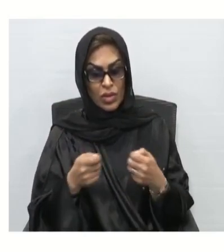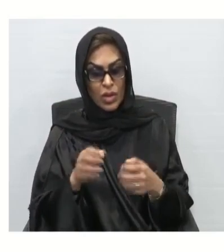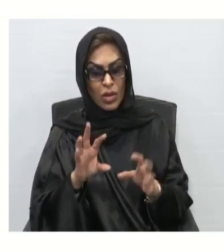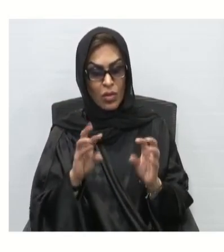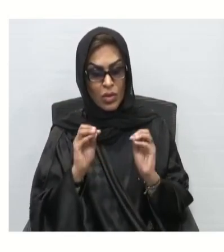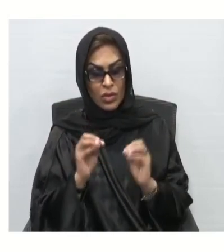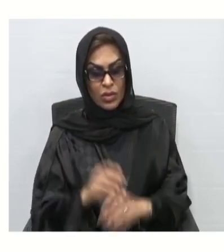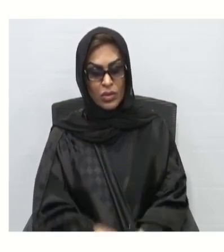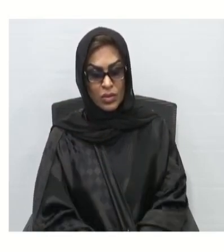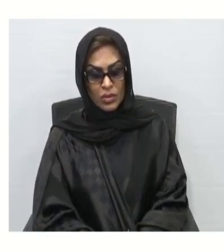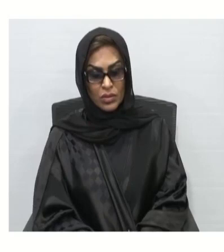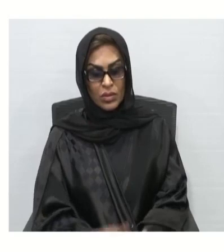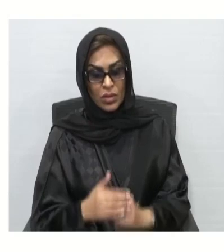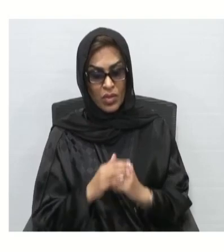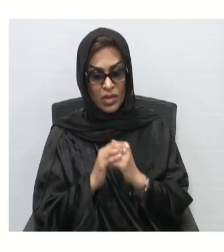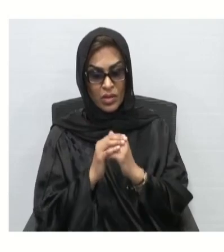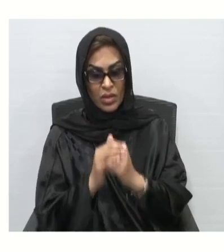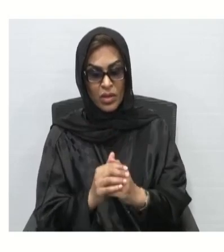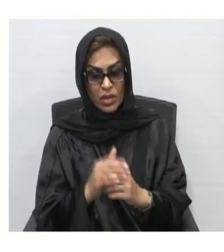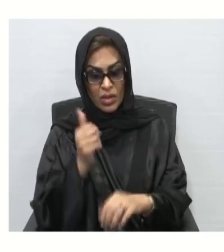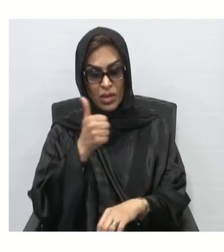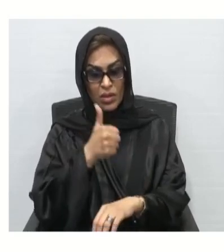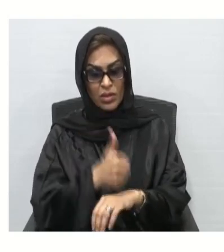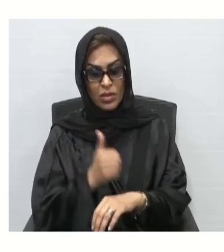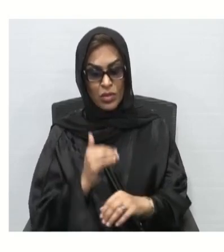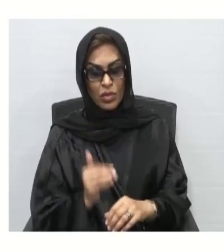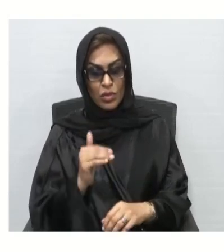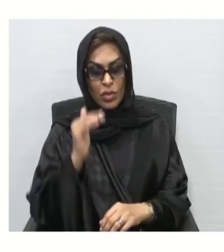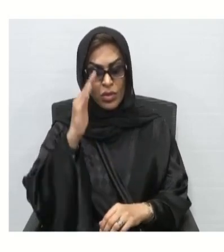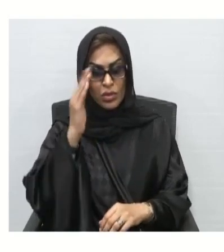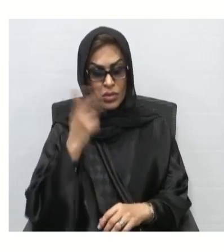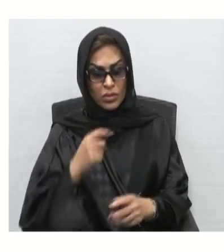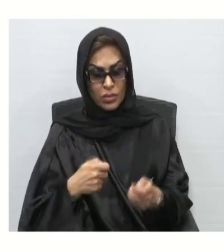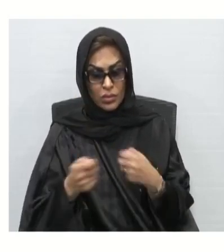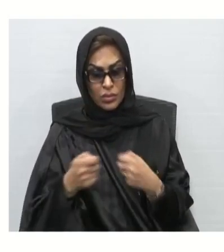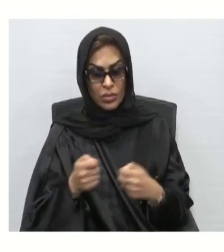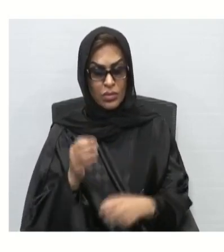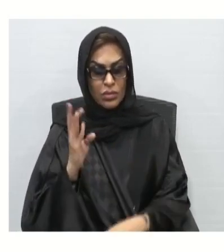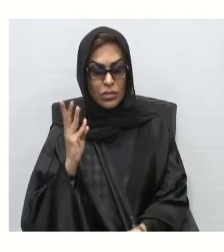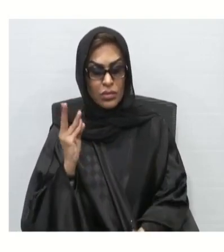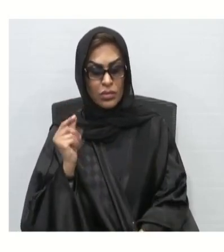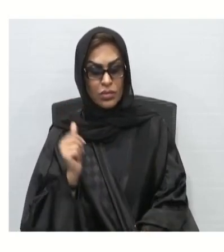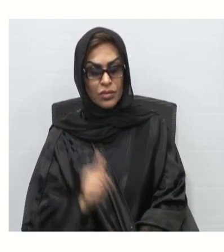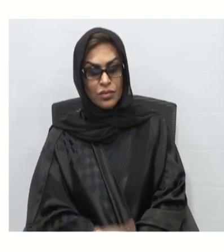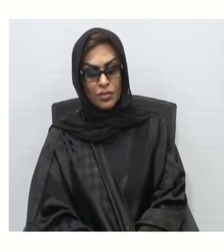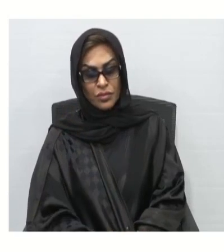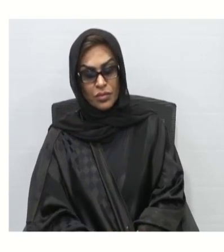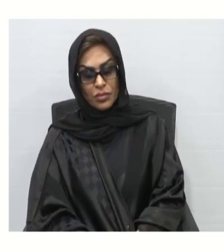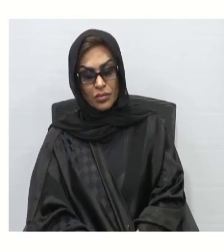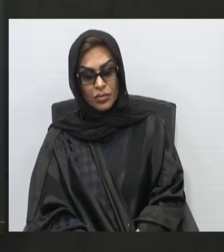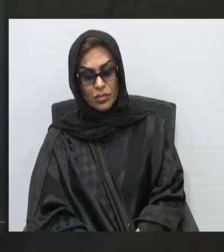السلع والتسويق والخدمات لتكون اساسا لتطوير ما يسمى